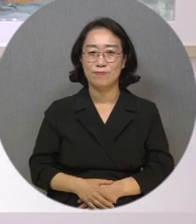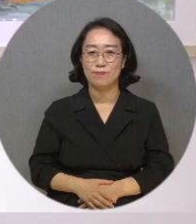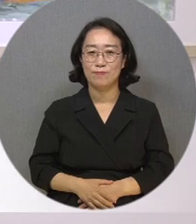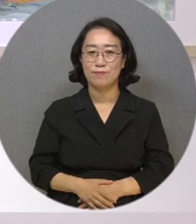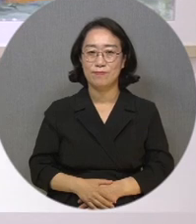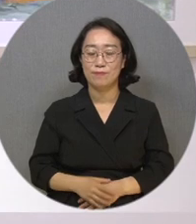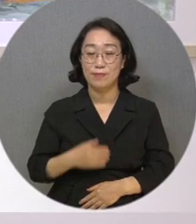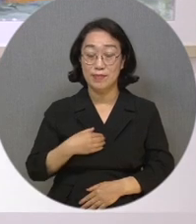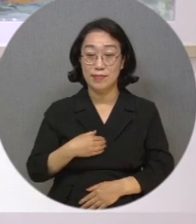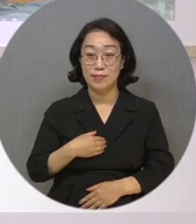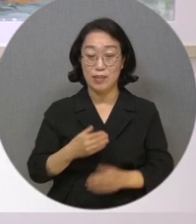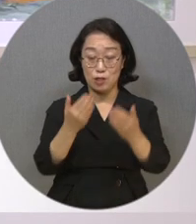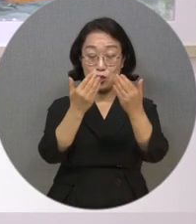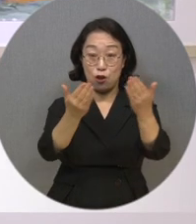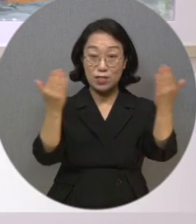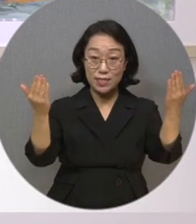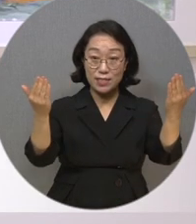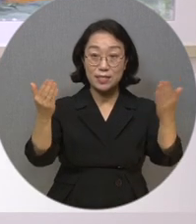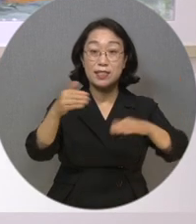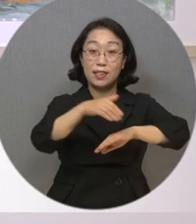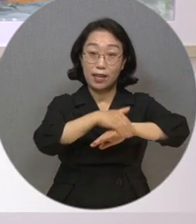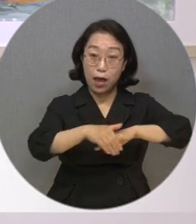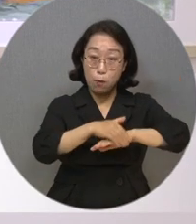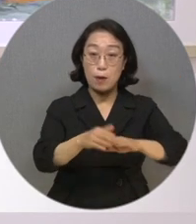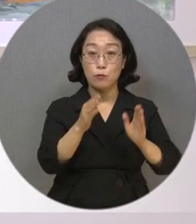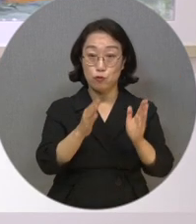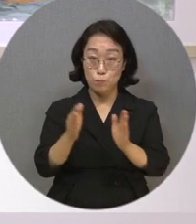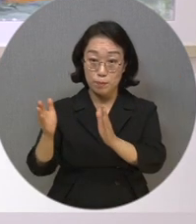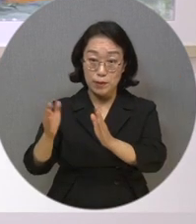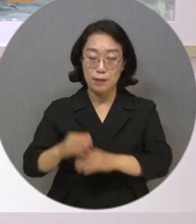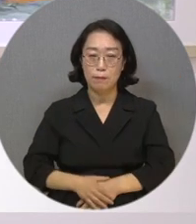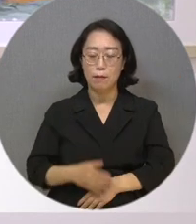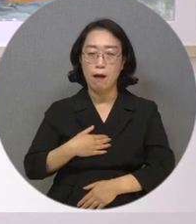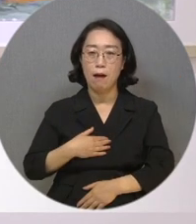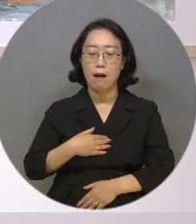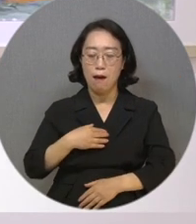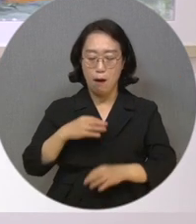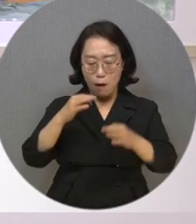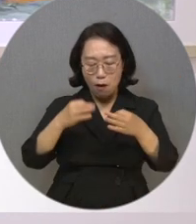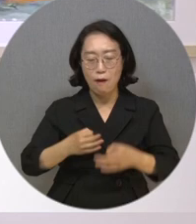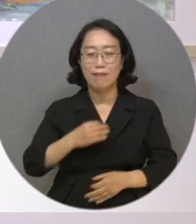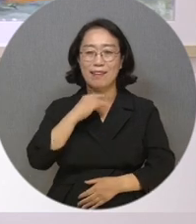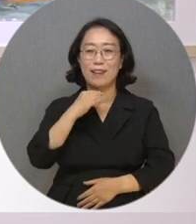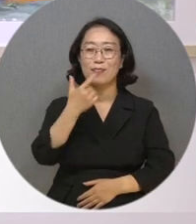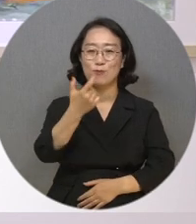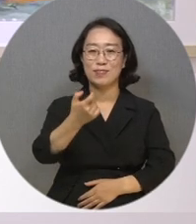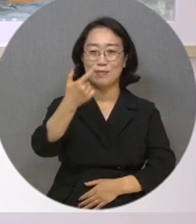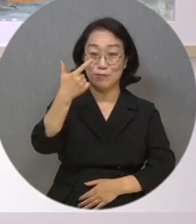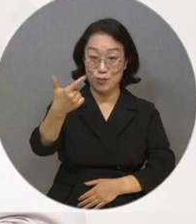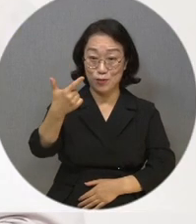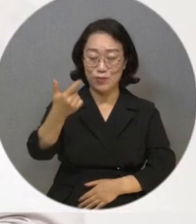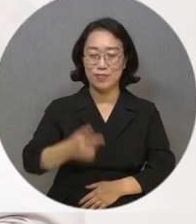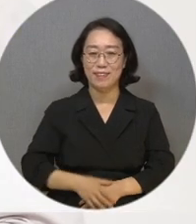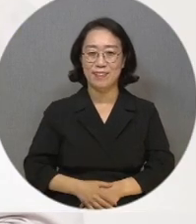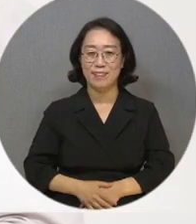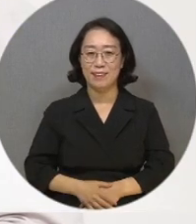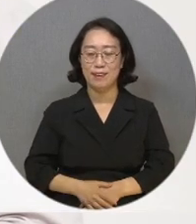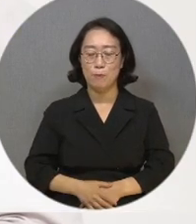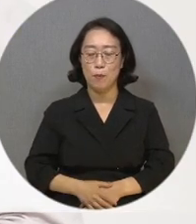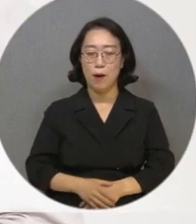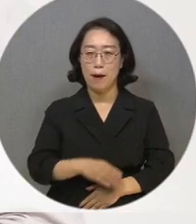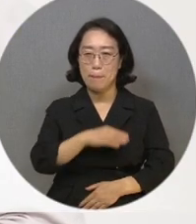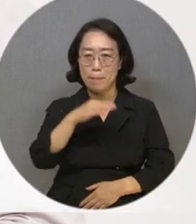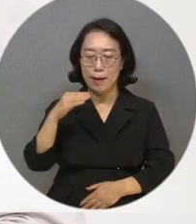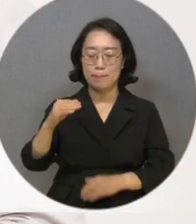이번 그 전시회를 계획하면서 나이가 벌써 66인데 뭔가 어떤